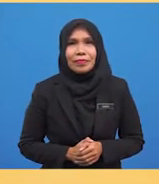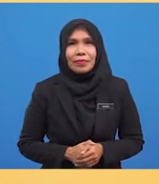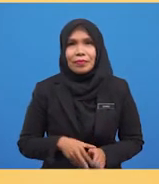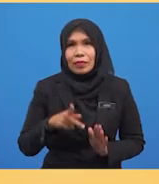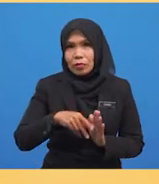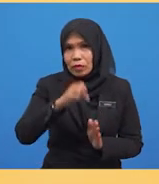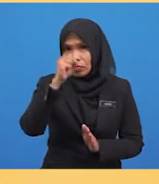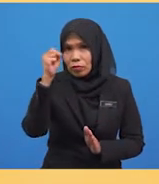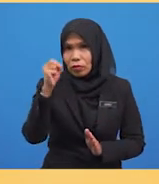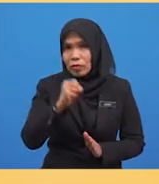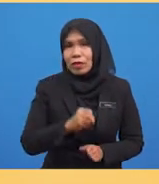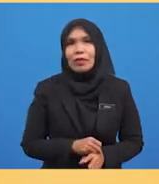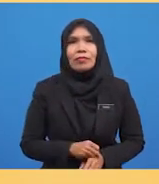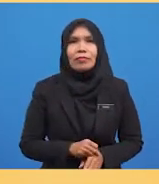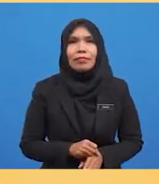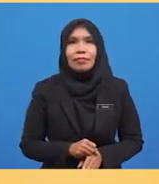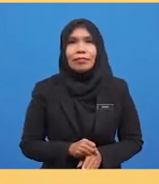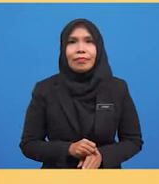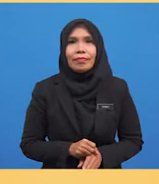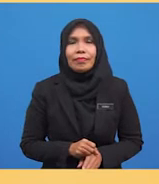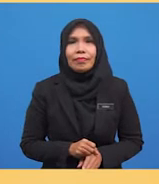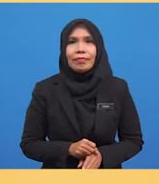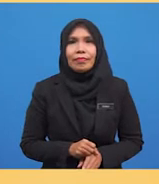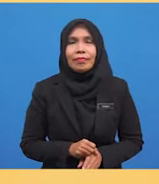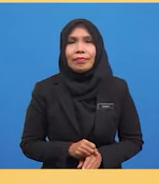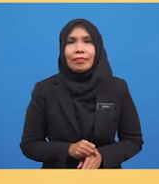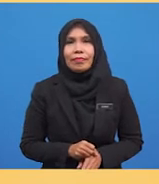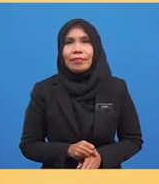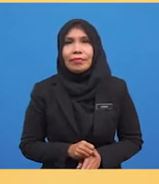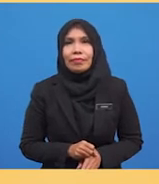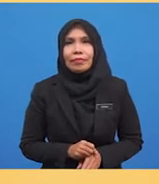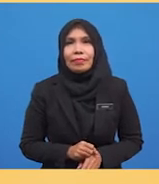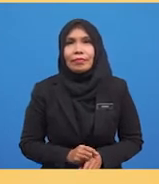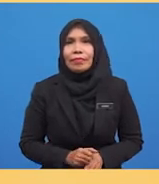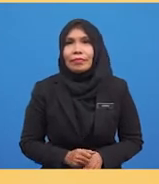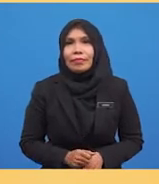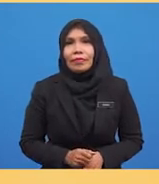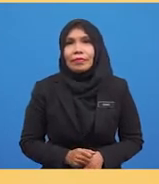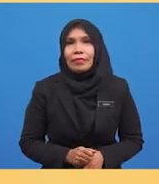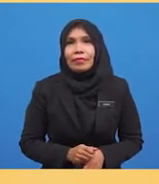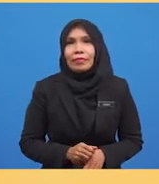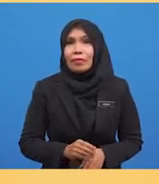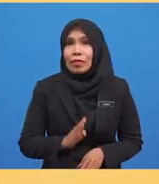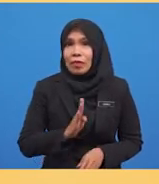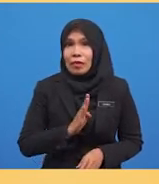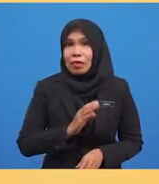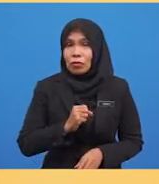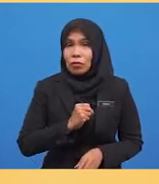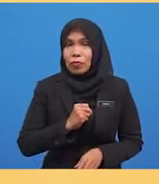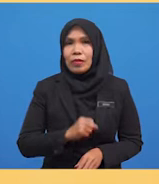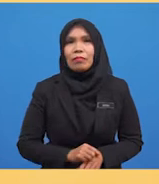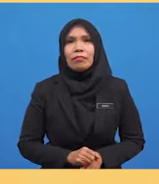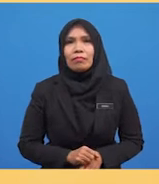Persoalan yang terkandung dalam seloka tersebut ialah adab sopan dan tertib ketika menjamu selera